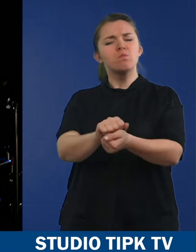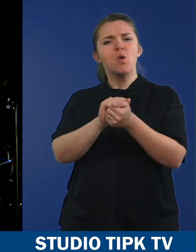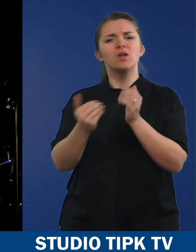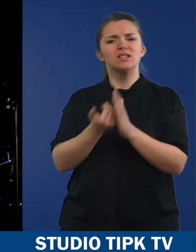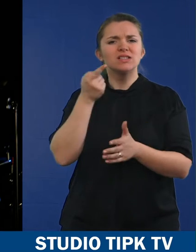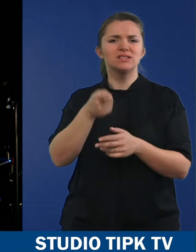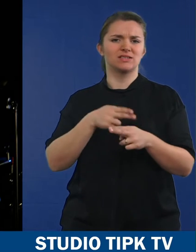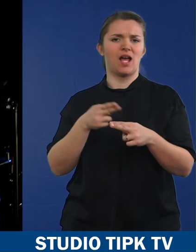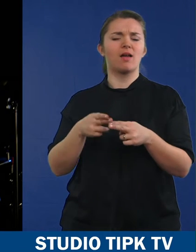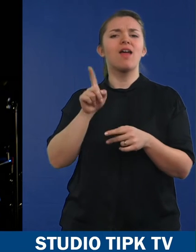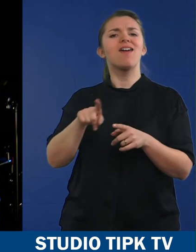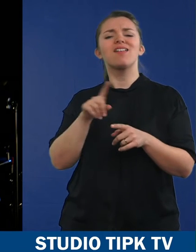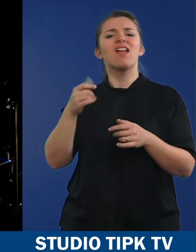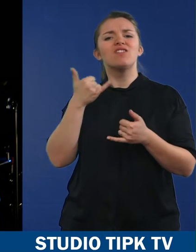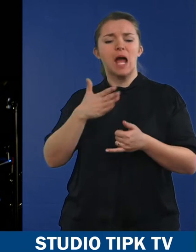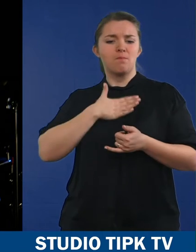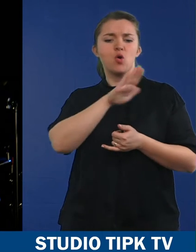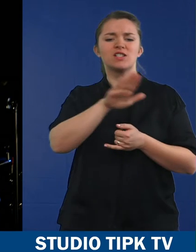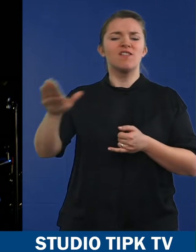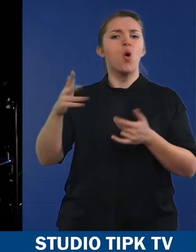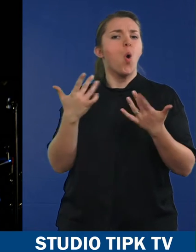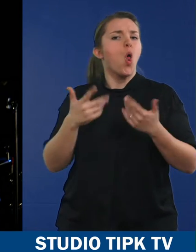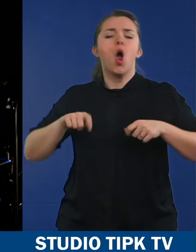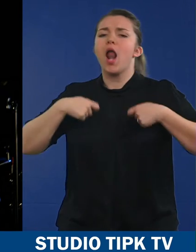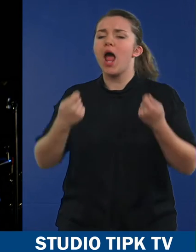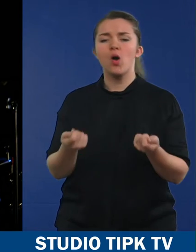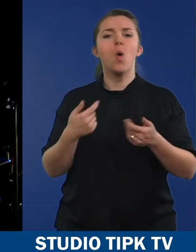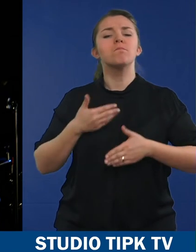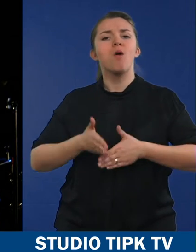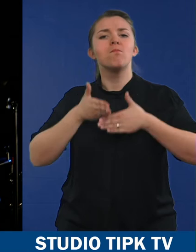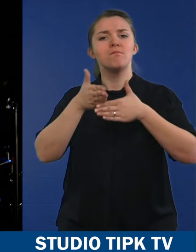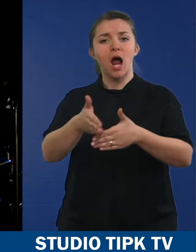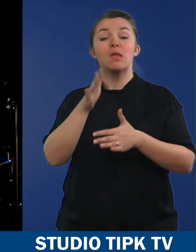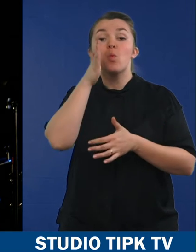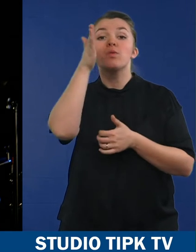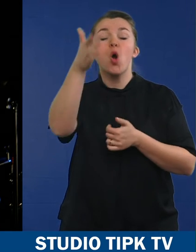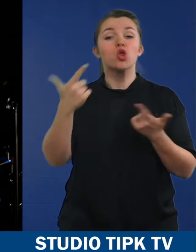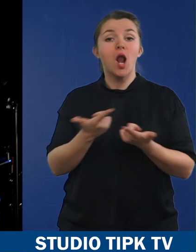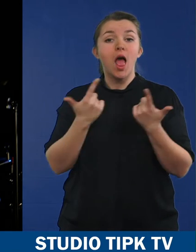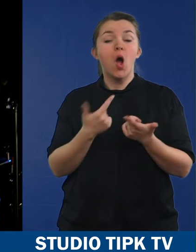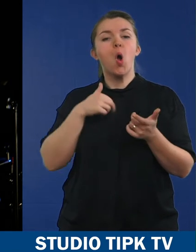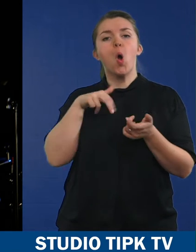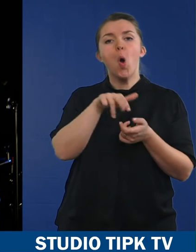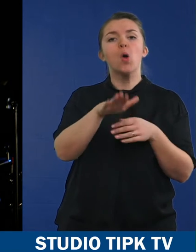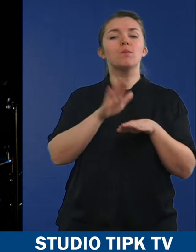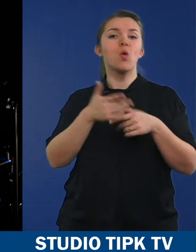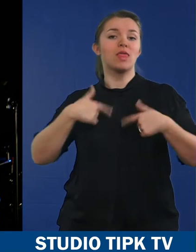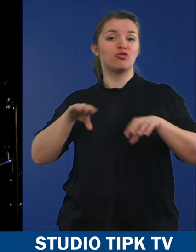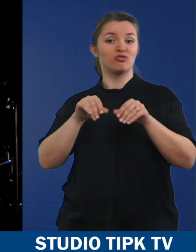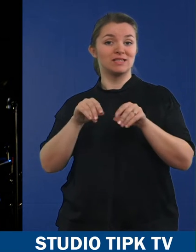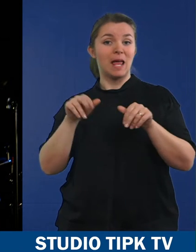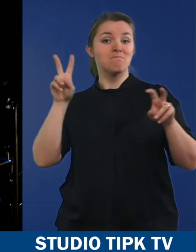boriti zanjo in vsak po svojih močeh pomagati, da bomo lahko v prihodnje hodili po zemlji